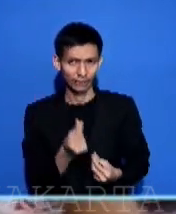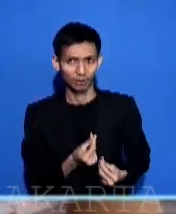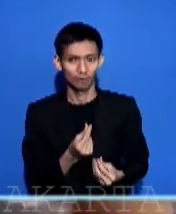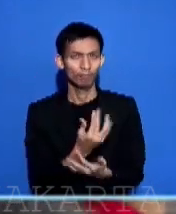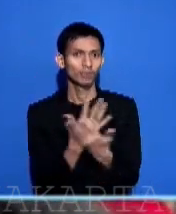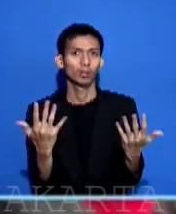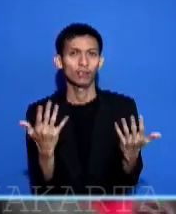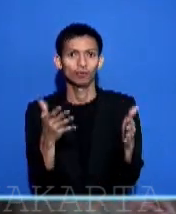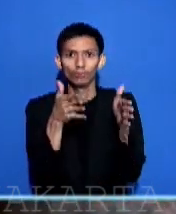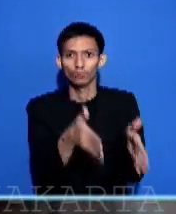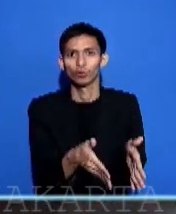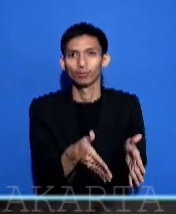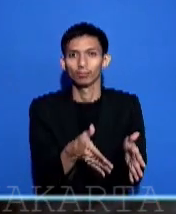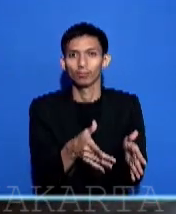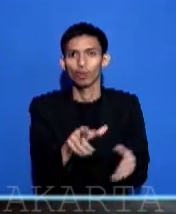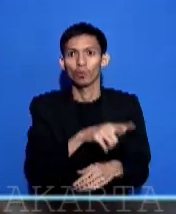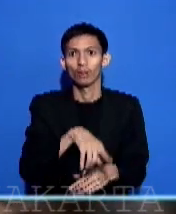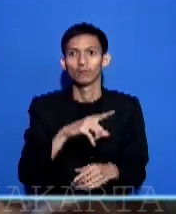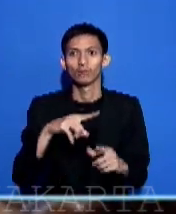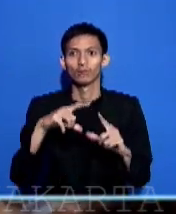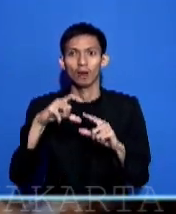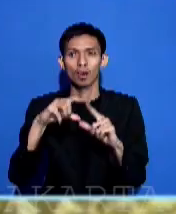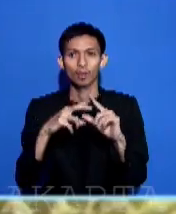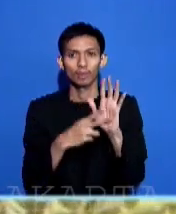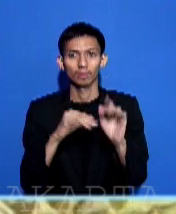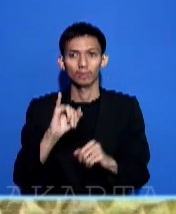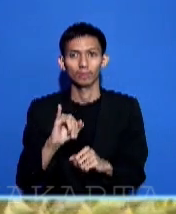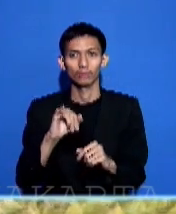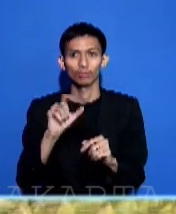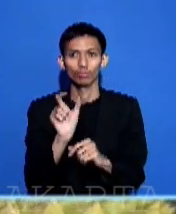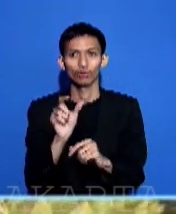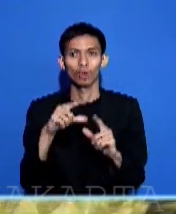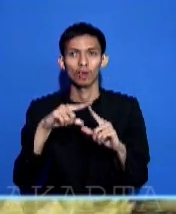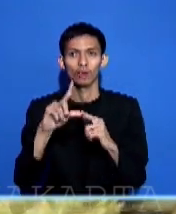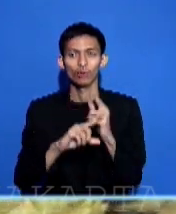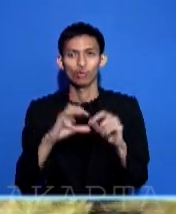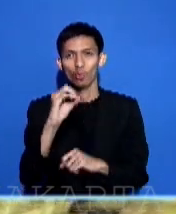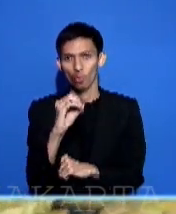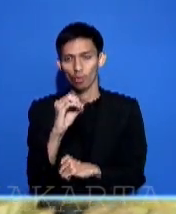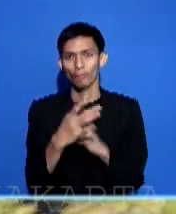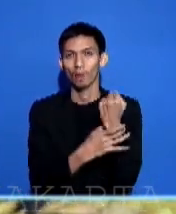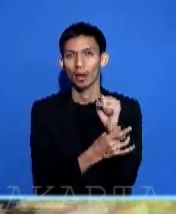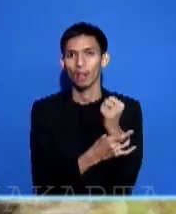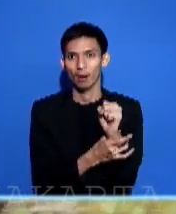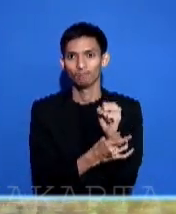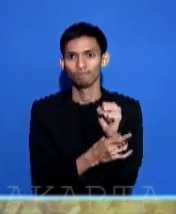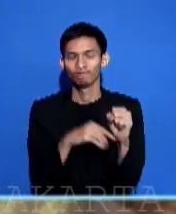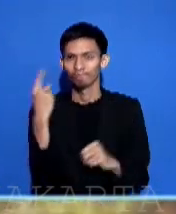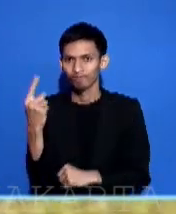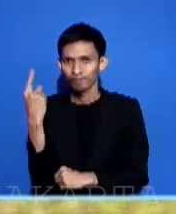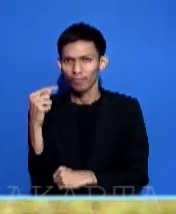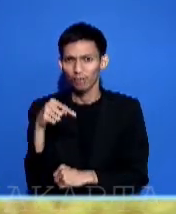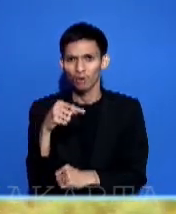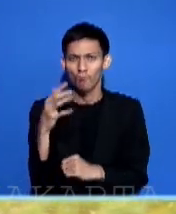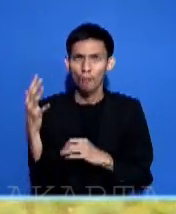di wilayah Kecamatan Candi Mulyo, Magelang, Jawa Tengah. Setiap musim panen tiba, seperti sekarang ini, produksi